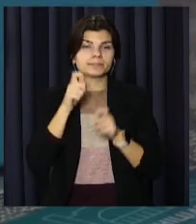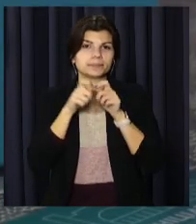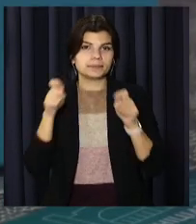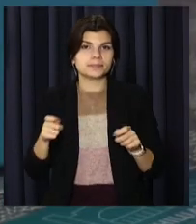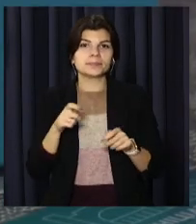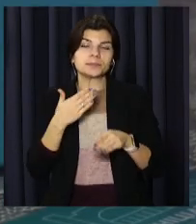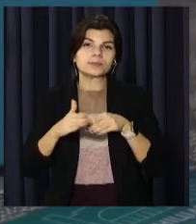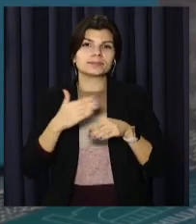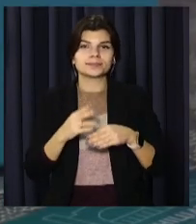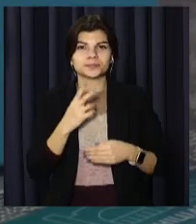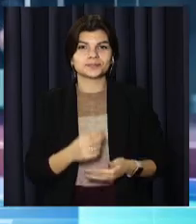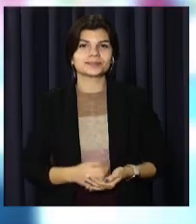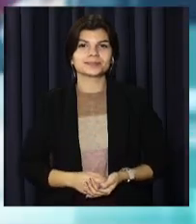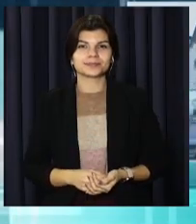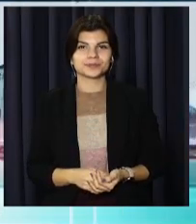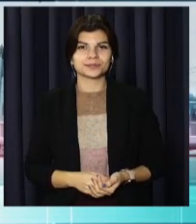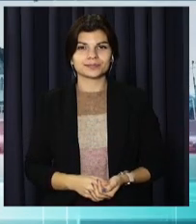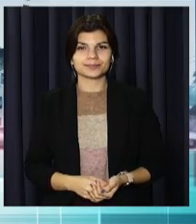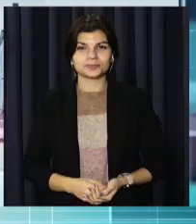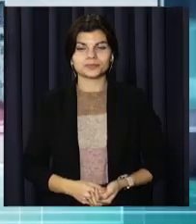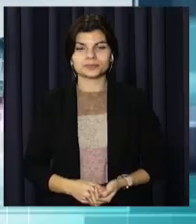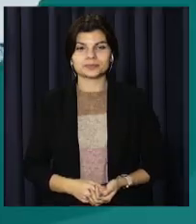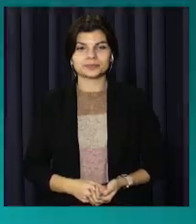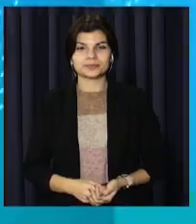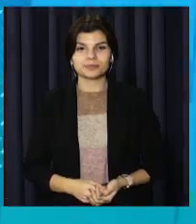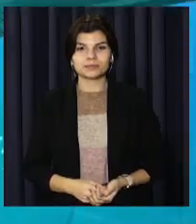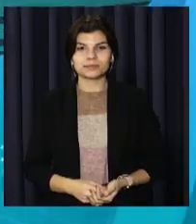Open News, телеканал «Відкритий».